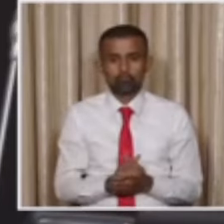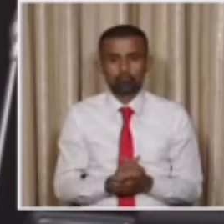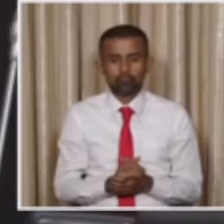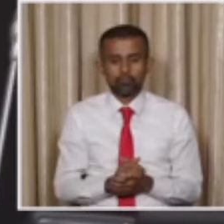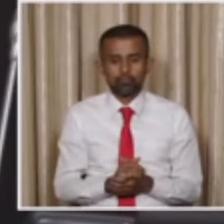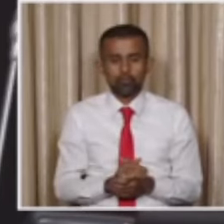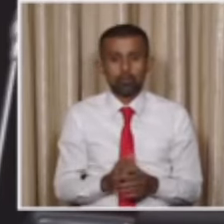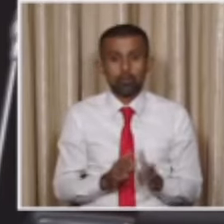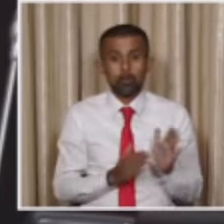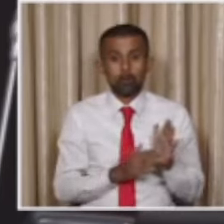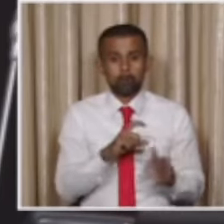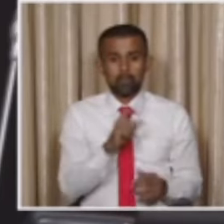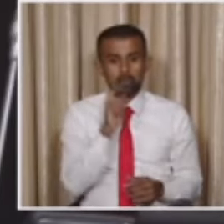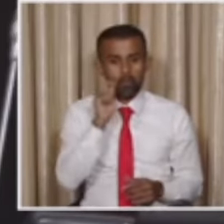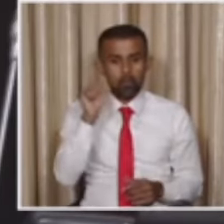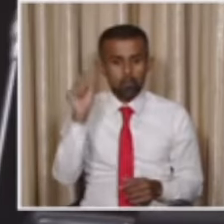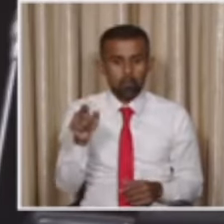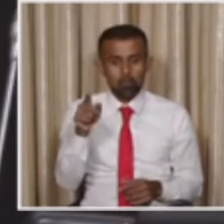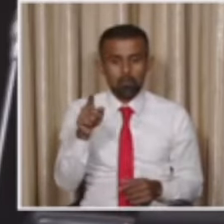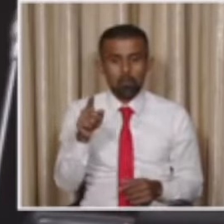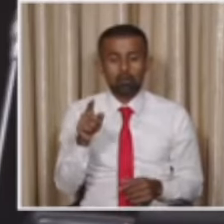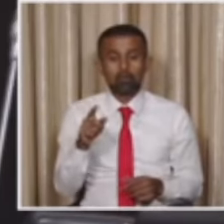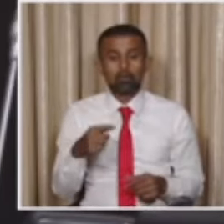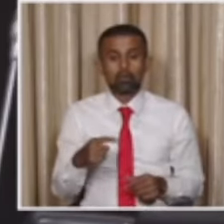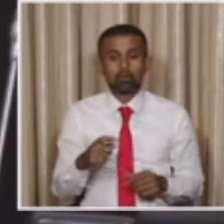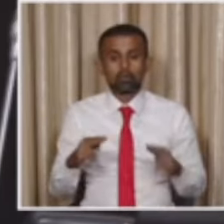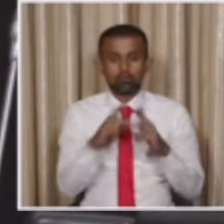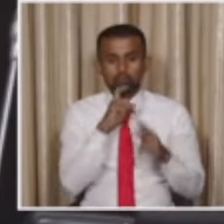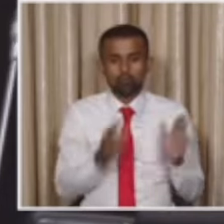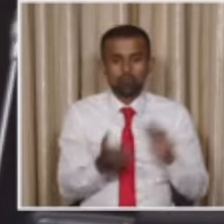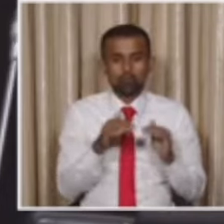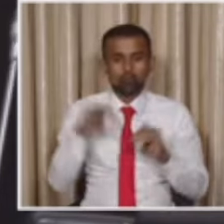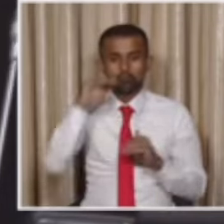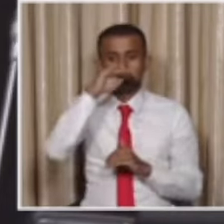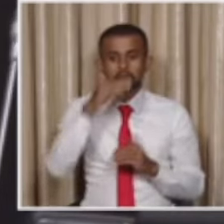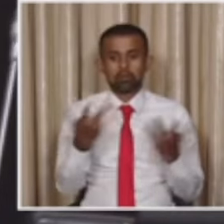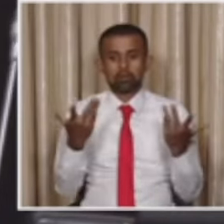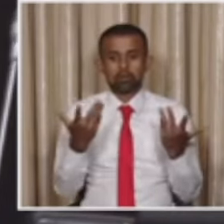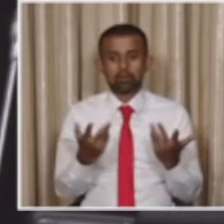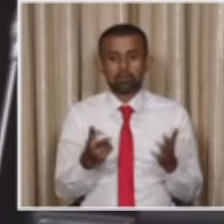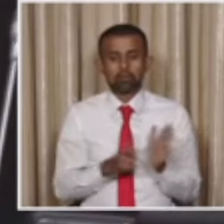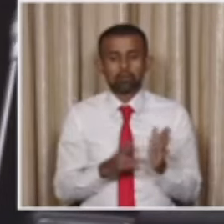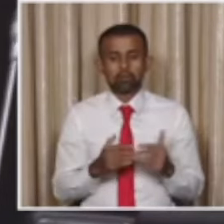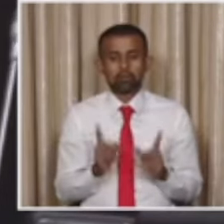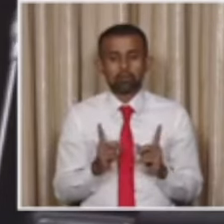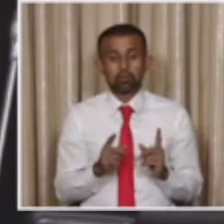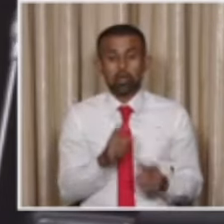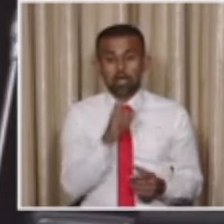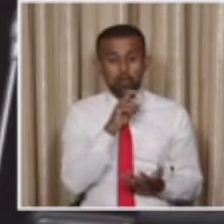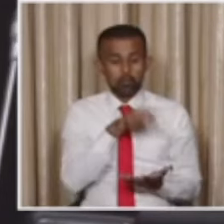අභියාචන මහාධිකරණයේ ඉන්න විනිසුරුවන්ට අභියාචන අධිකරණයට යන්න විදියක් නැහැ. උසස්සින් ලැබෙන්නේ නැහැ. ඔහේ තියෙනවා වේකන්සි. නඩු ගොඩ